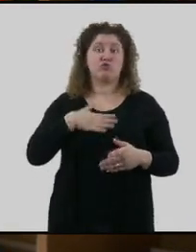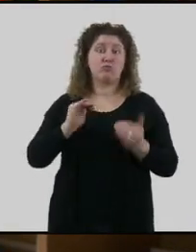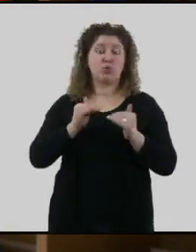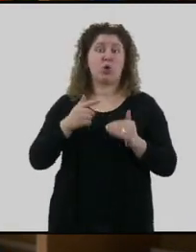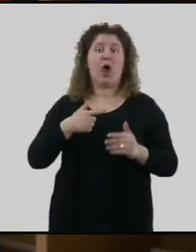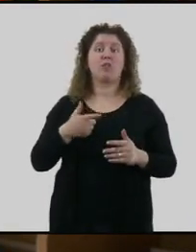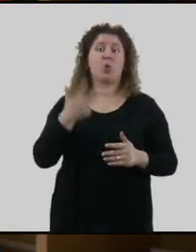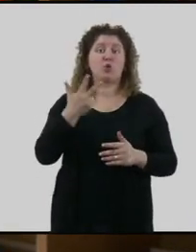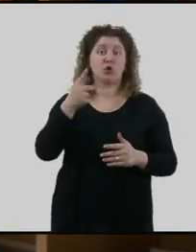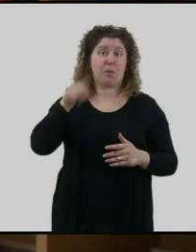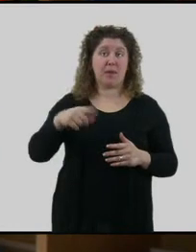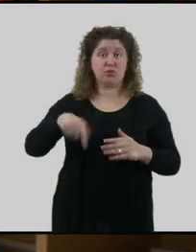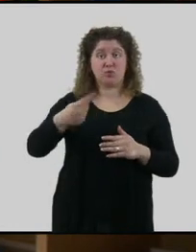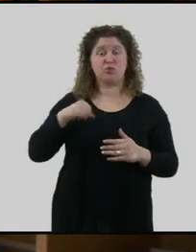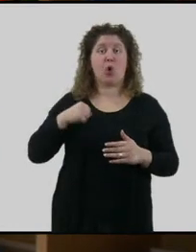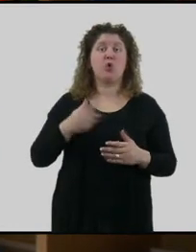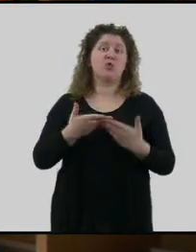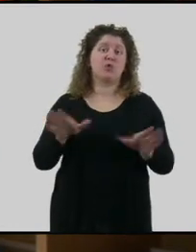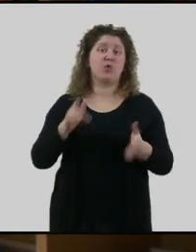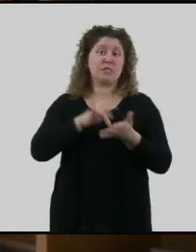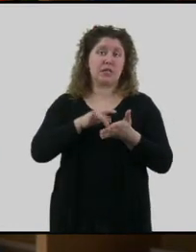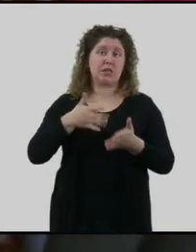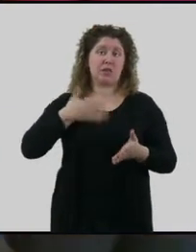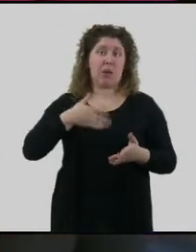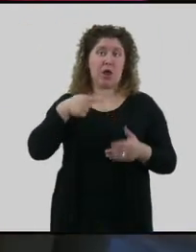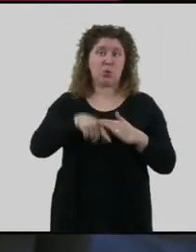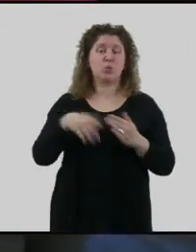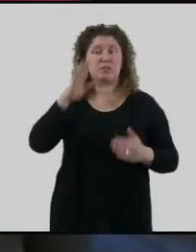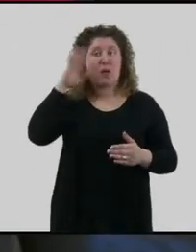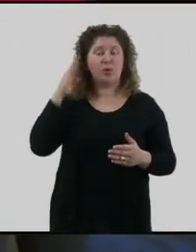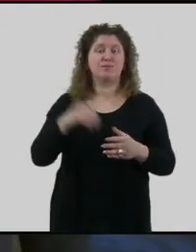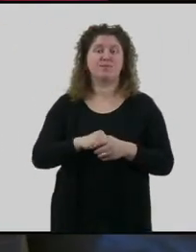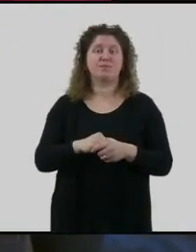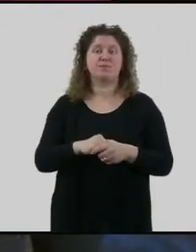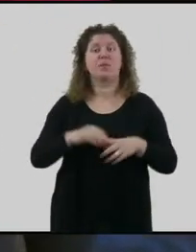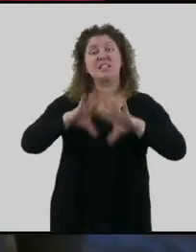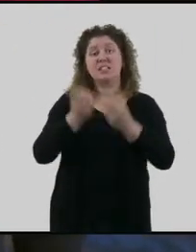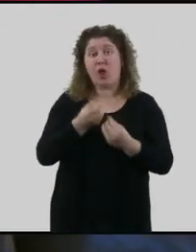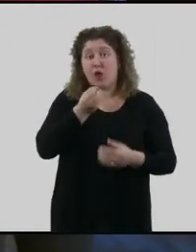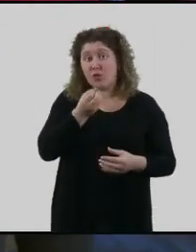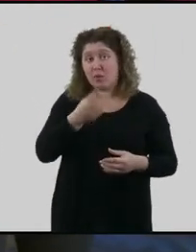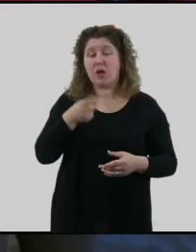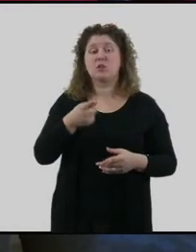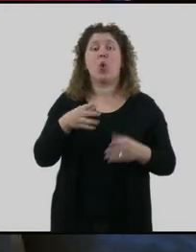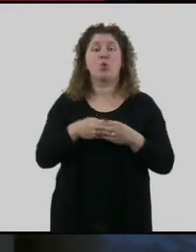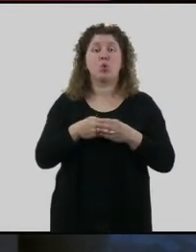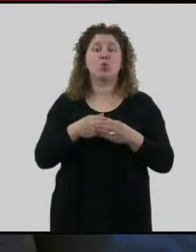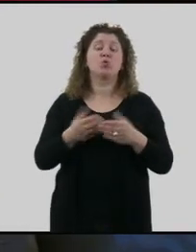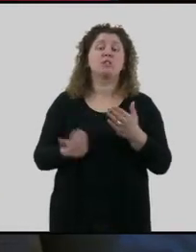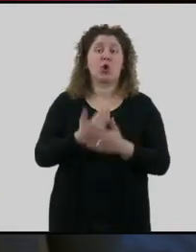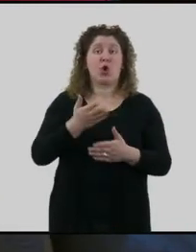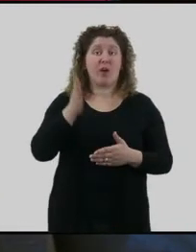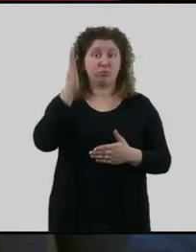otvoriti u 3. mjesecu, te će se dio aktivnosti sigurno i tamo provoditi. Sve informacije o udruzi Nova budućnost, udruzi za zbrinjavanje djece